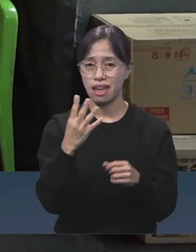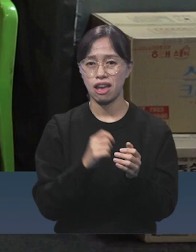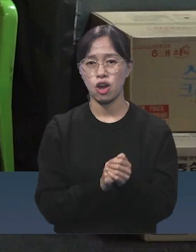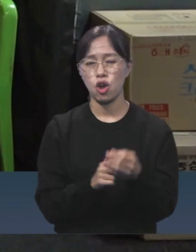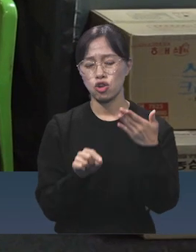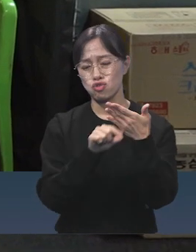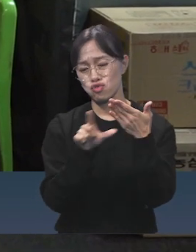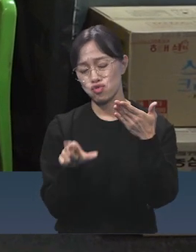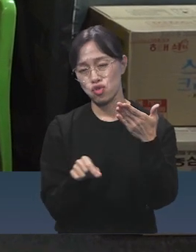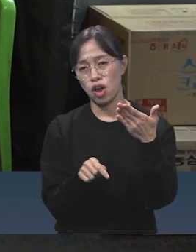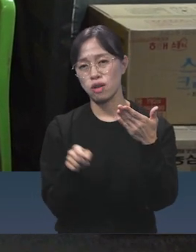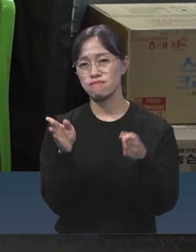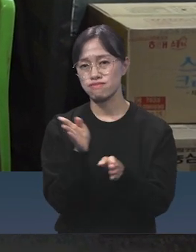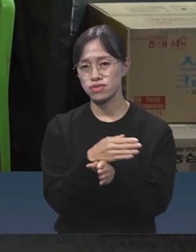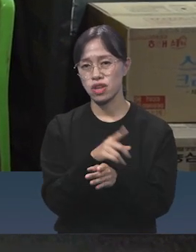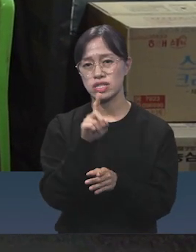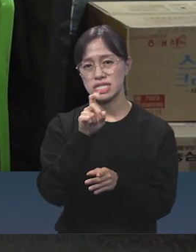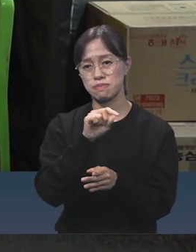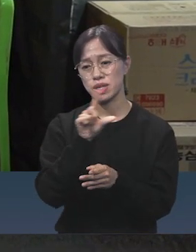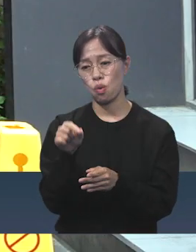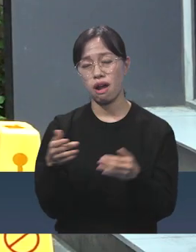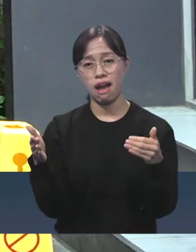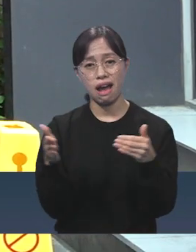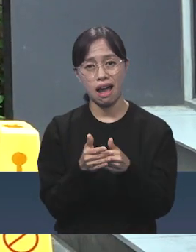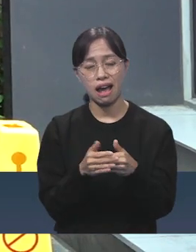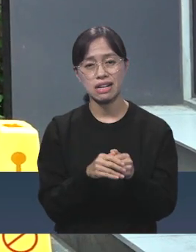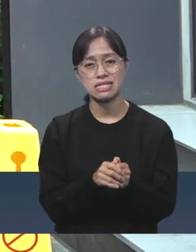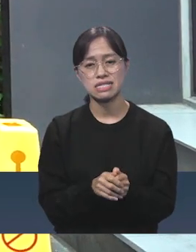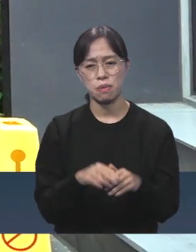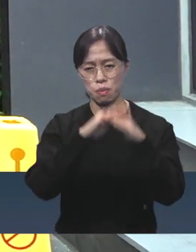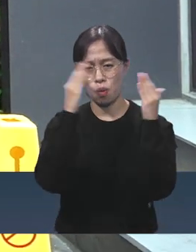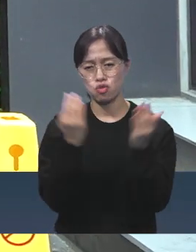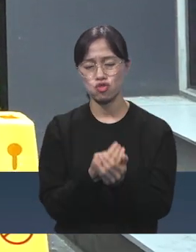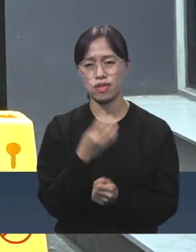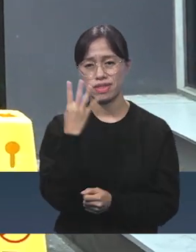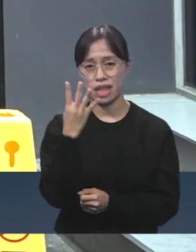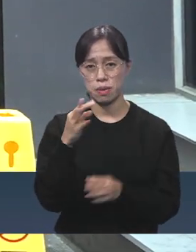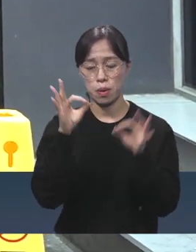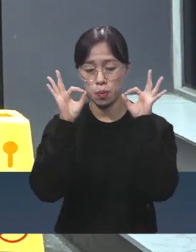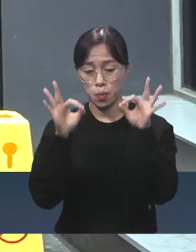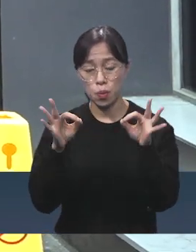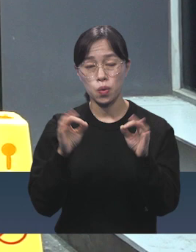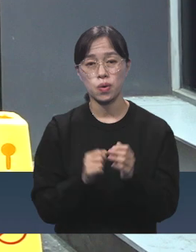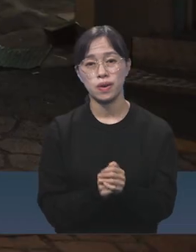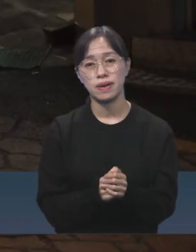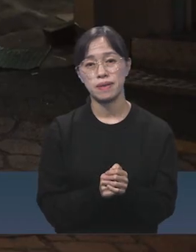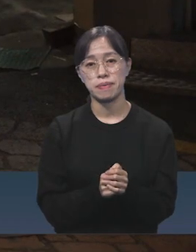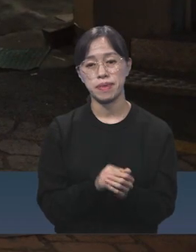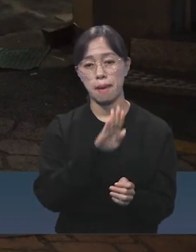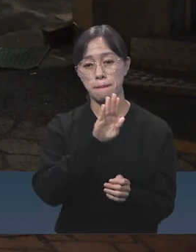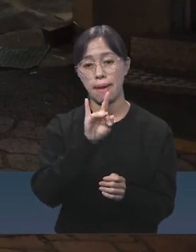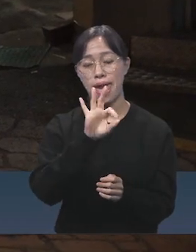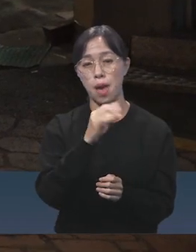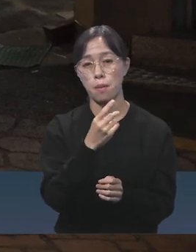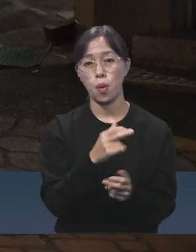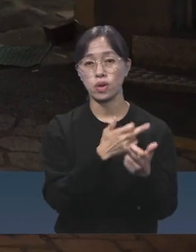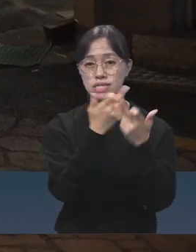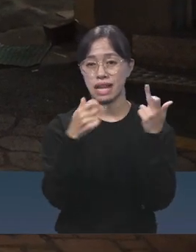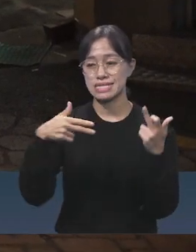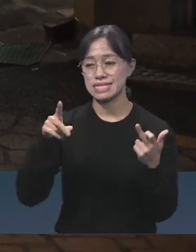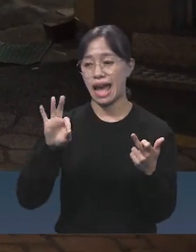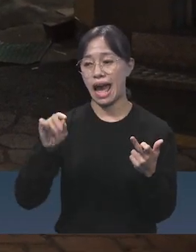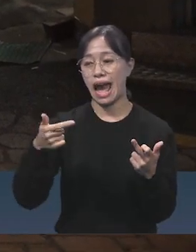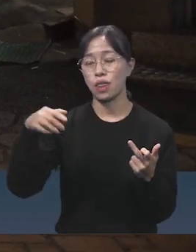구역을 9월부터 11월까지 총 4회 살필 예정이며 오는 11월에는 봉산과 장한동